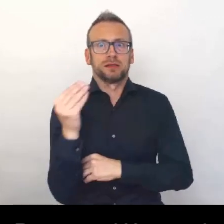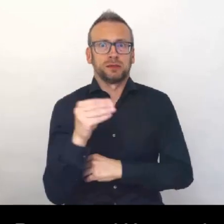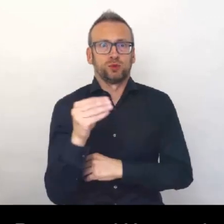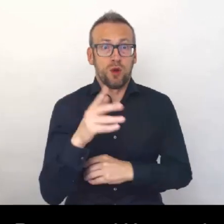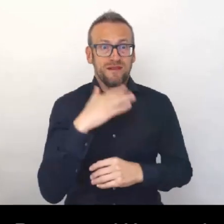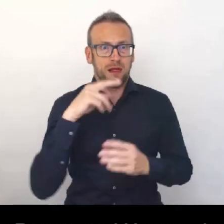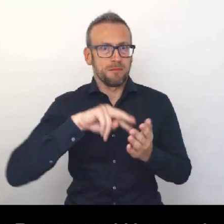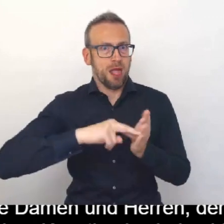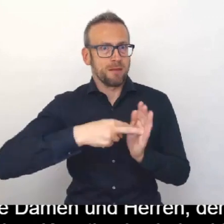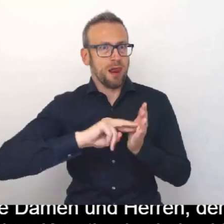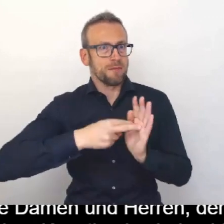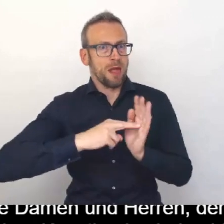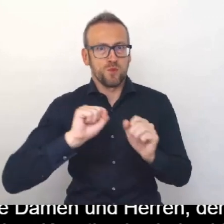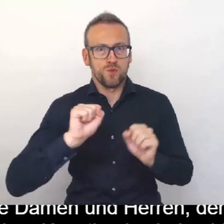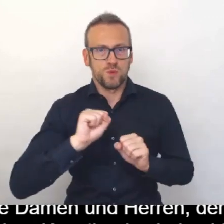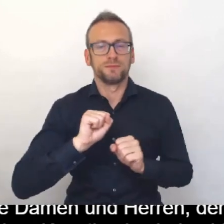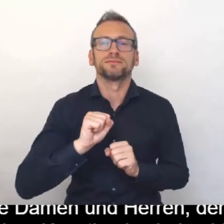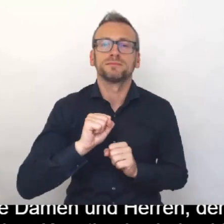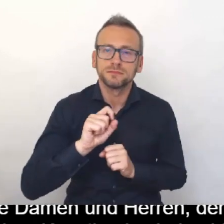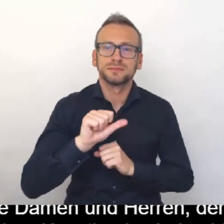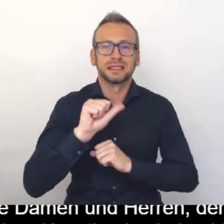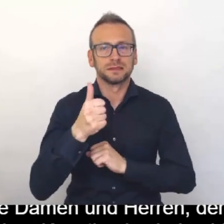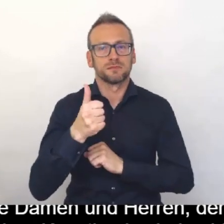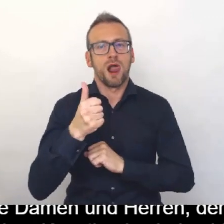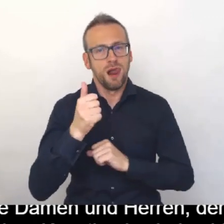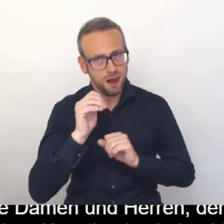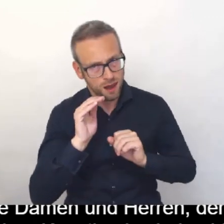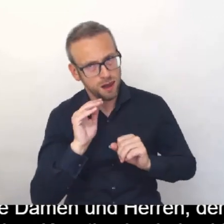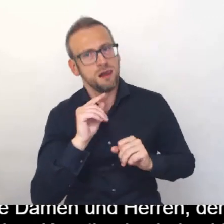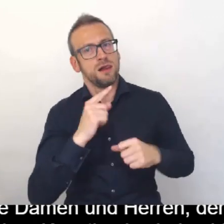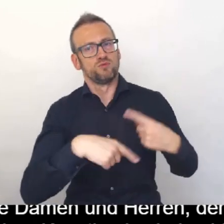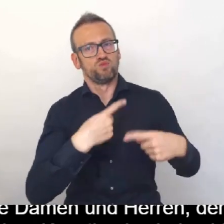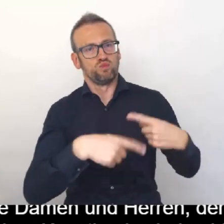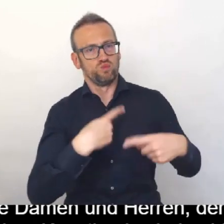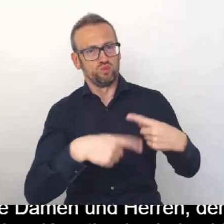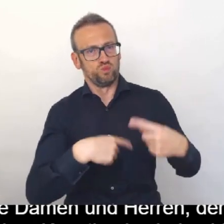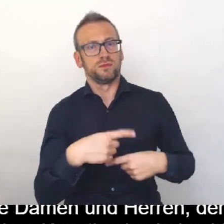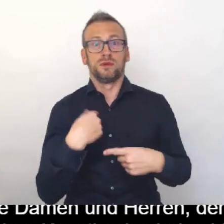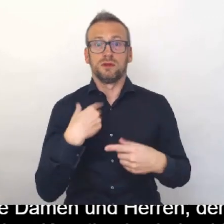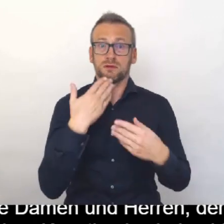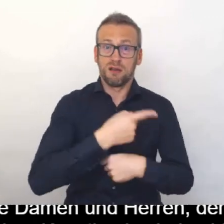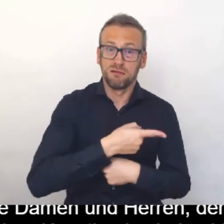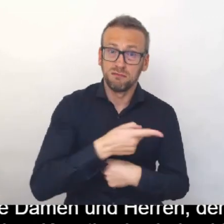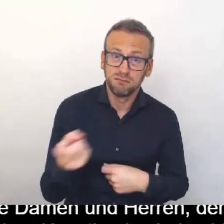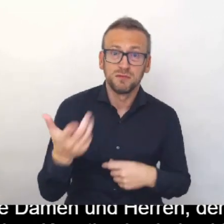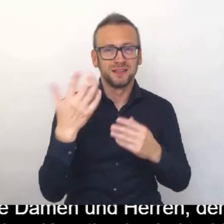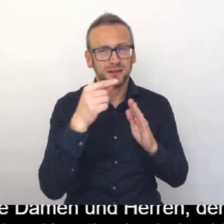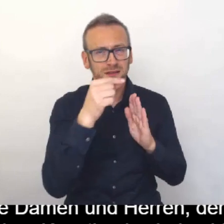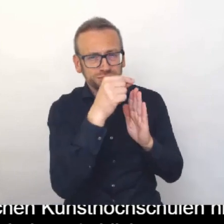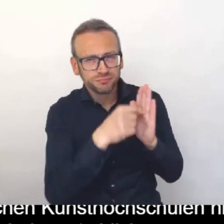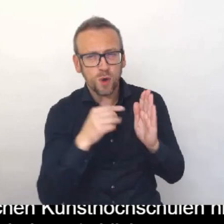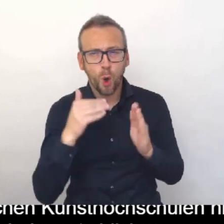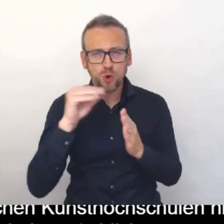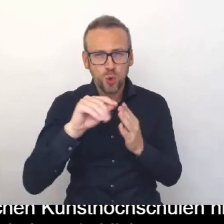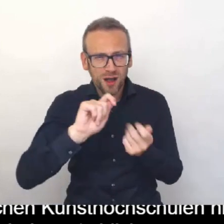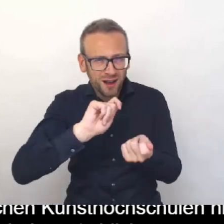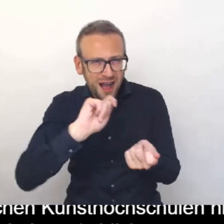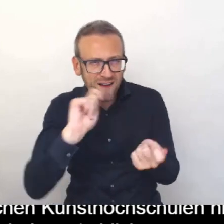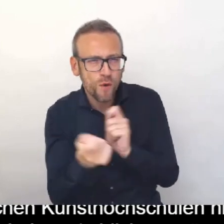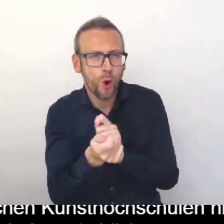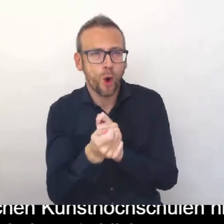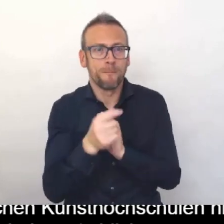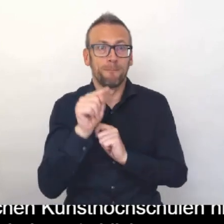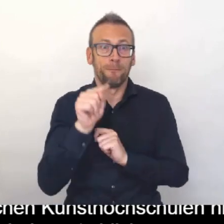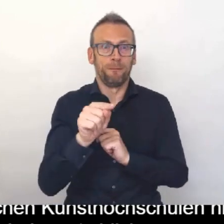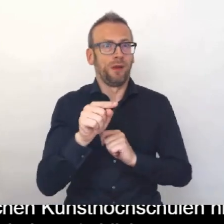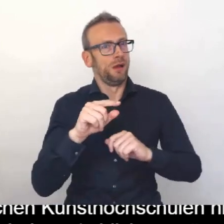Dass nun die Kunsthochschulen optional sich die neue Körperschaft zur Personalkörperschaft